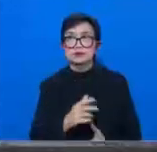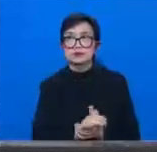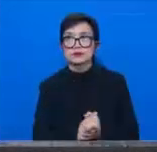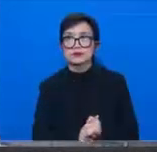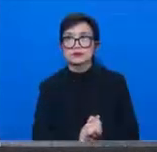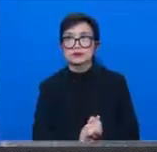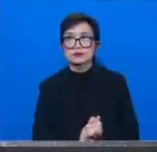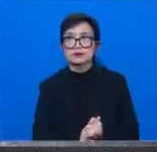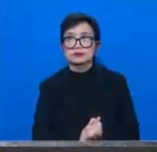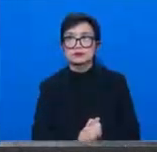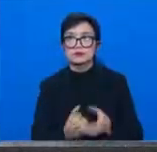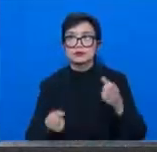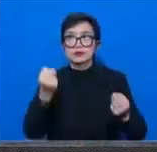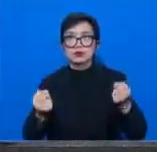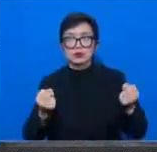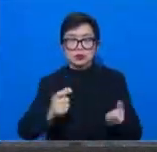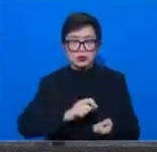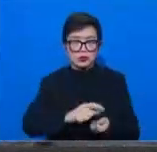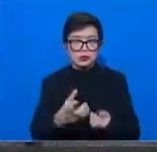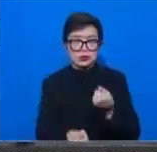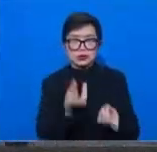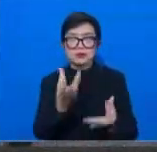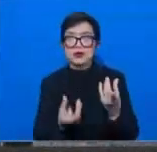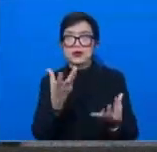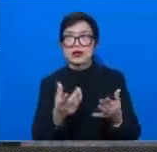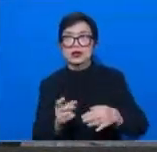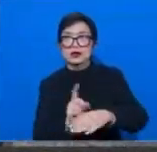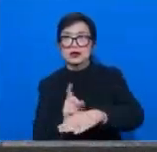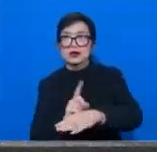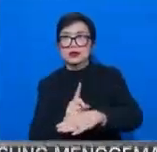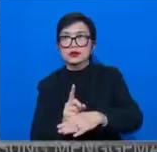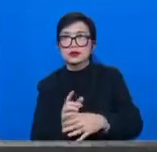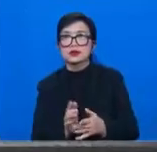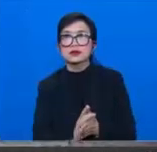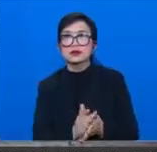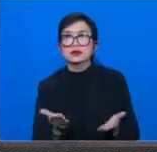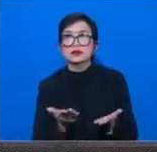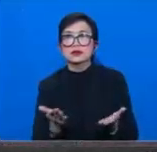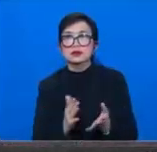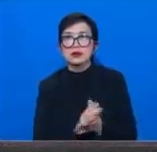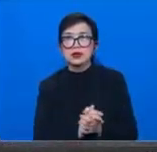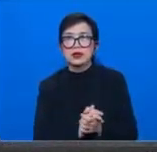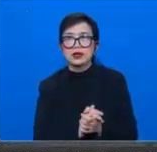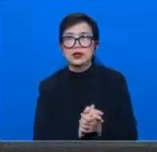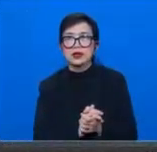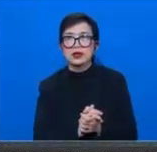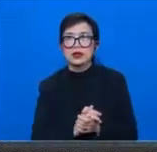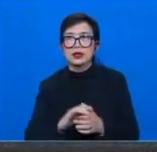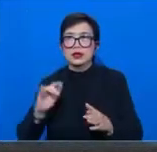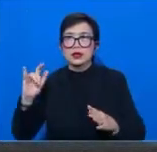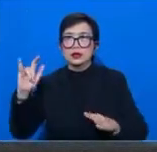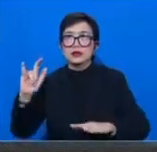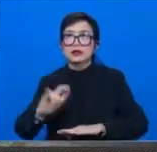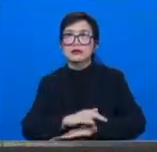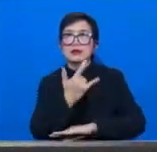Pembakaran ini terjadi di depan minimarket di wilayah Cipinang, Kecamatan Rajagalu, Majalengka, Jawa Barat, Selasa